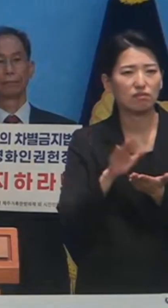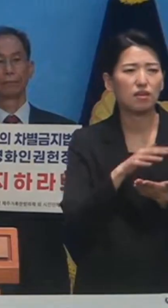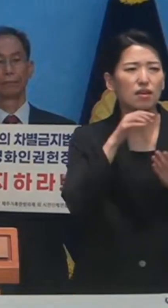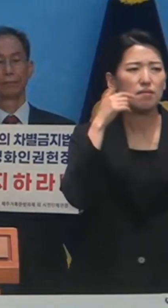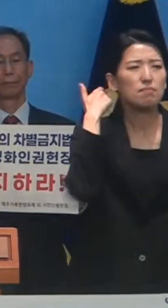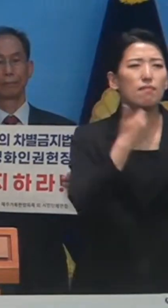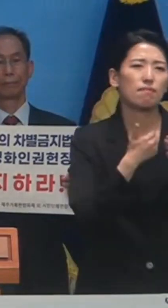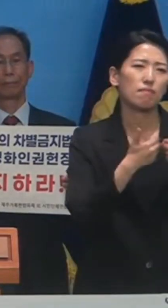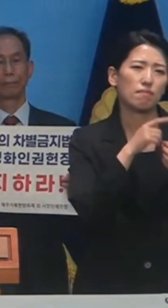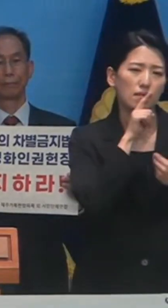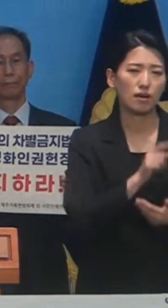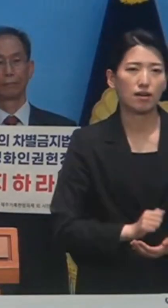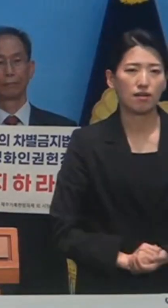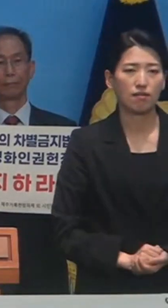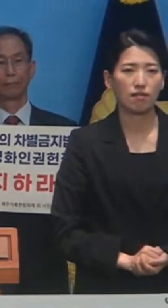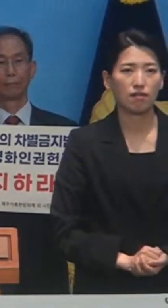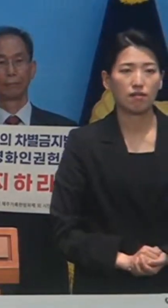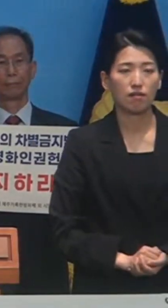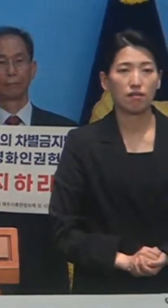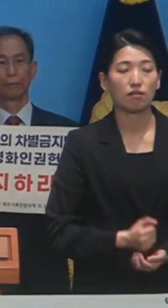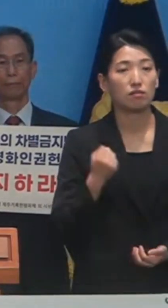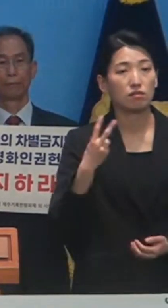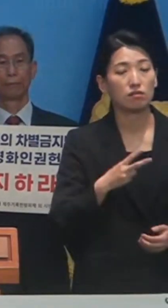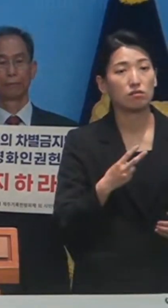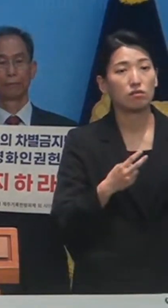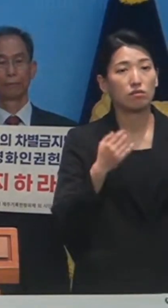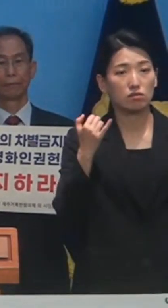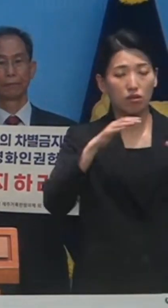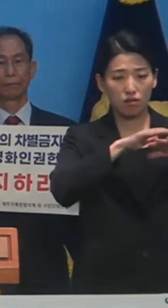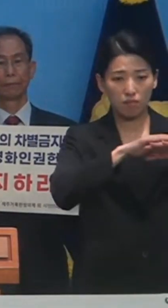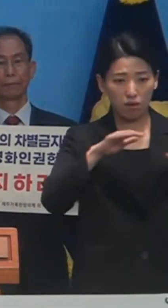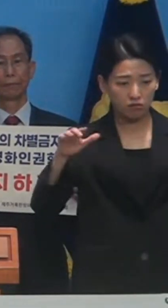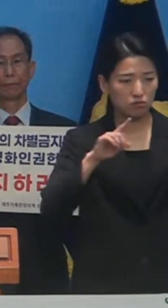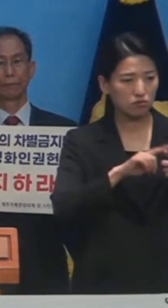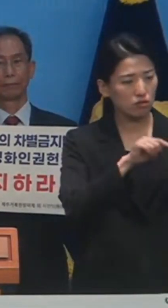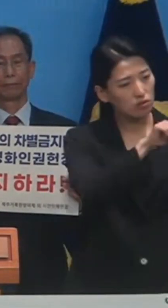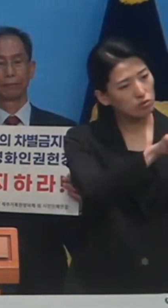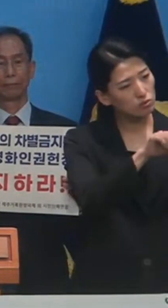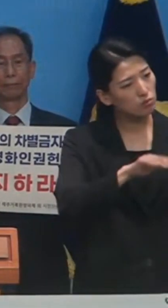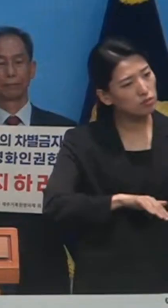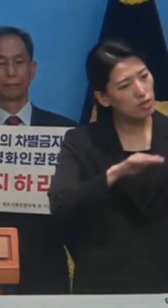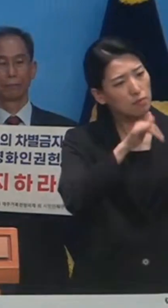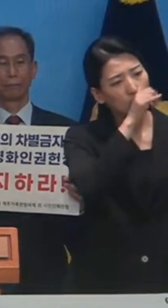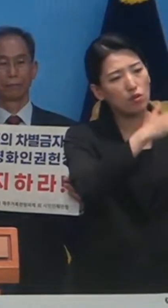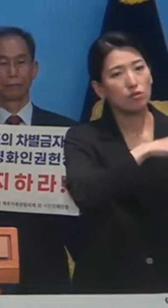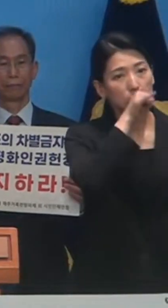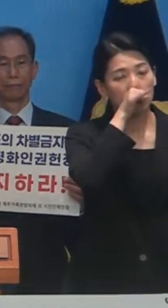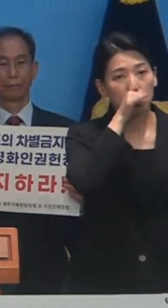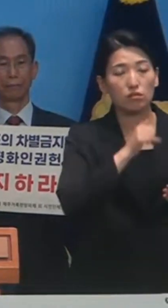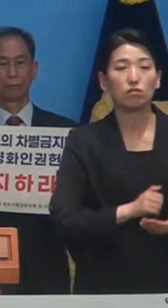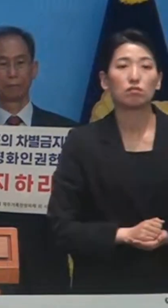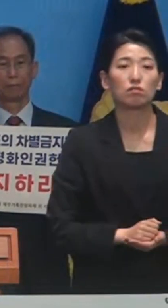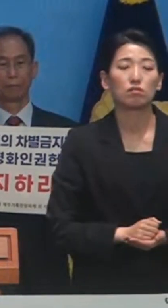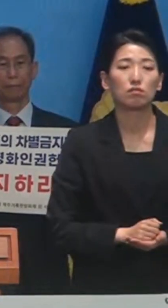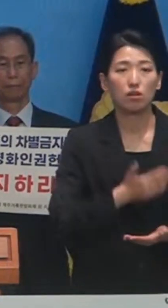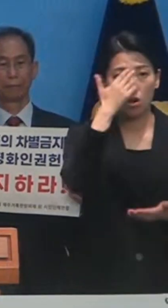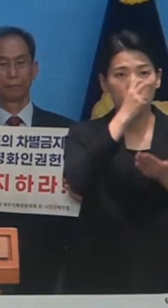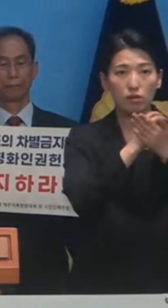대한민국 헌법과 충돌하는 성평등을 말하고 있습니다. 대한민국 헌법 제36조